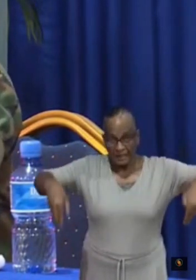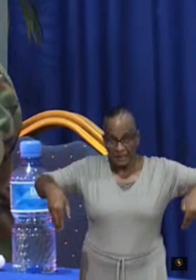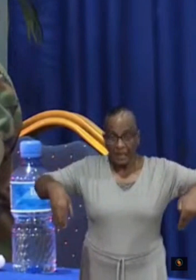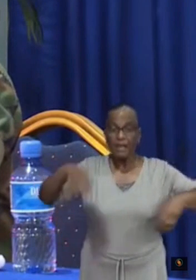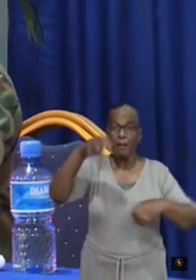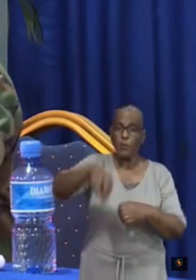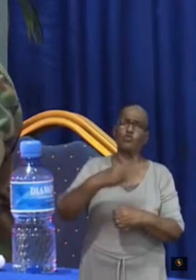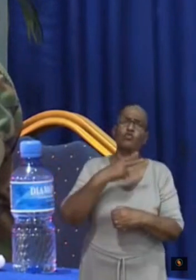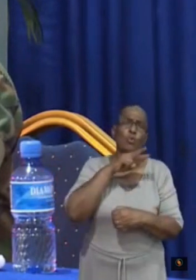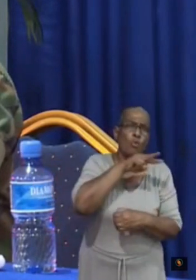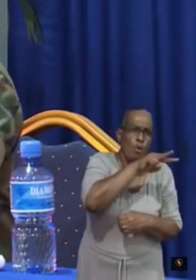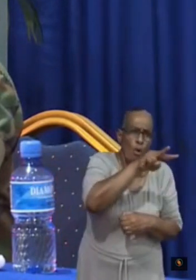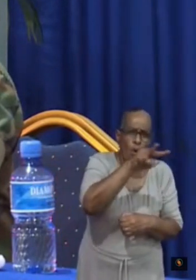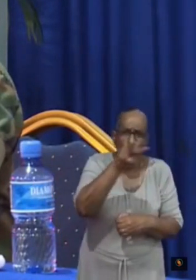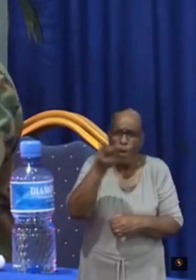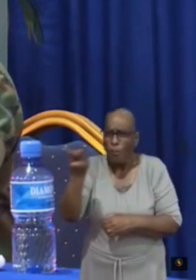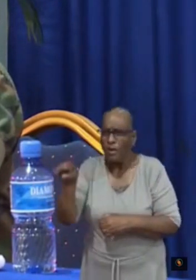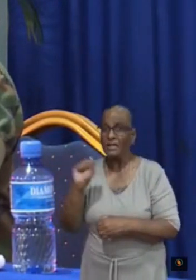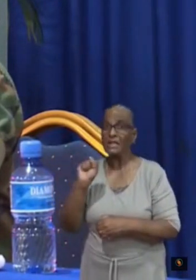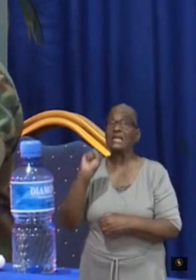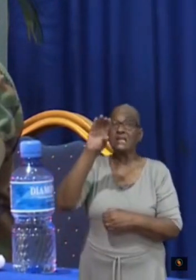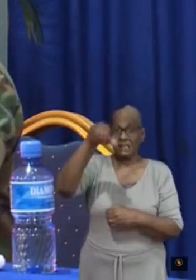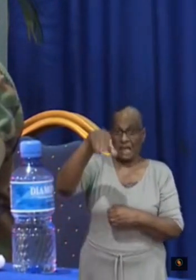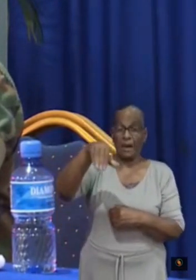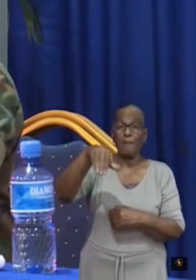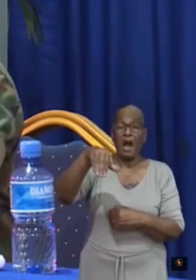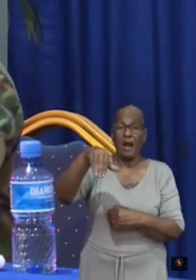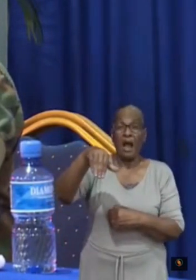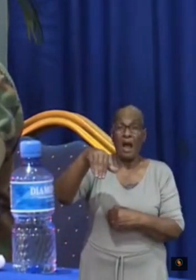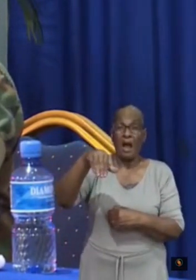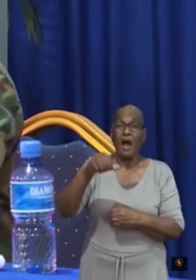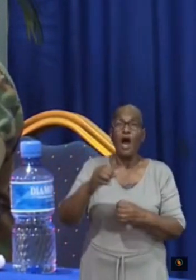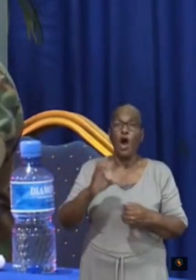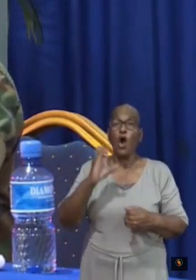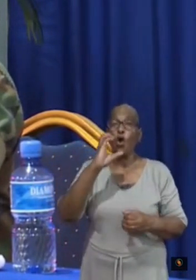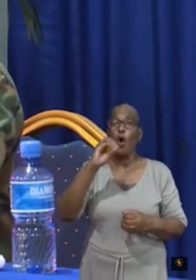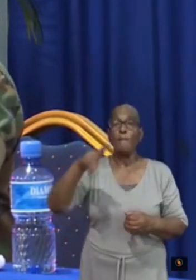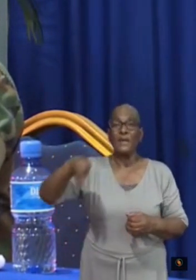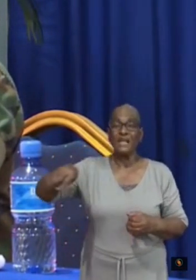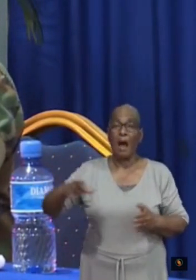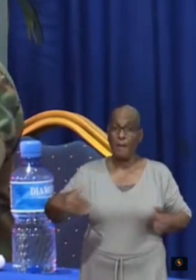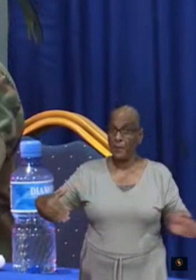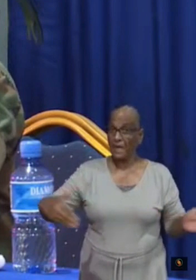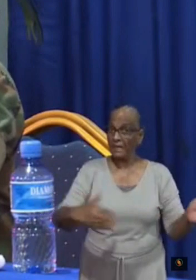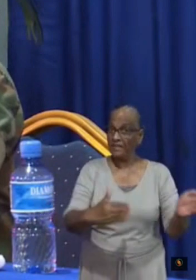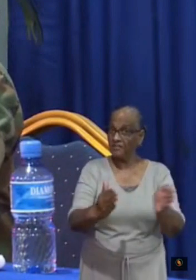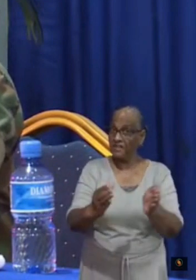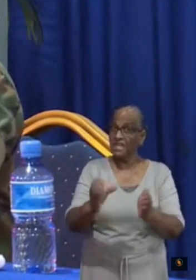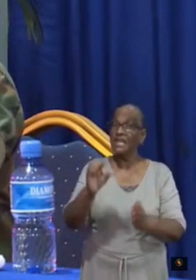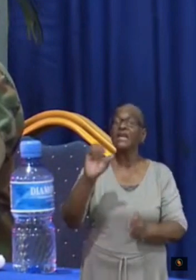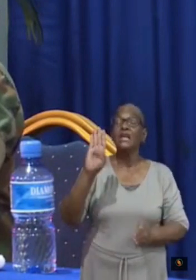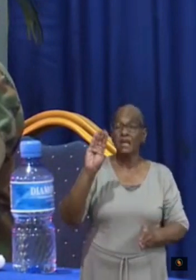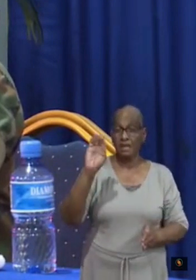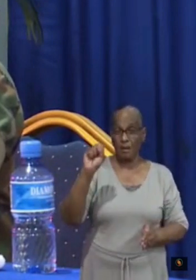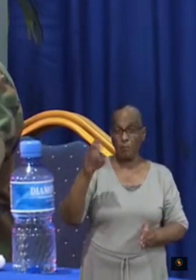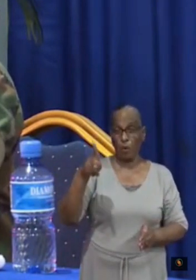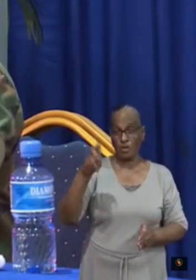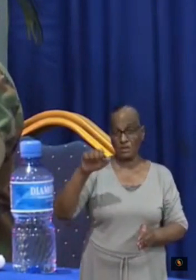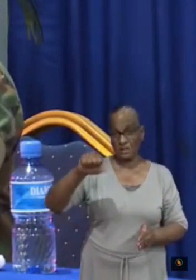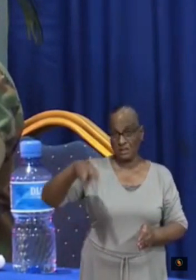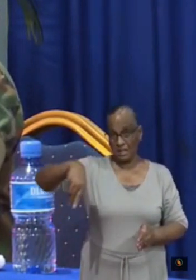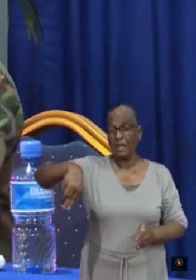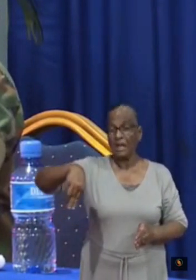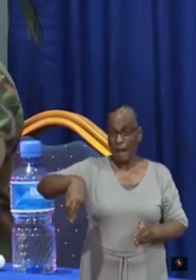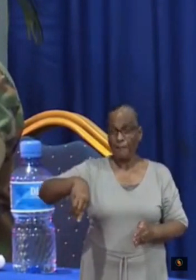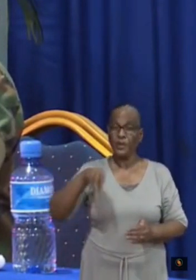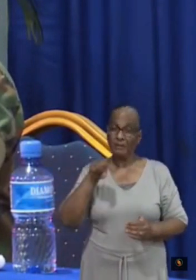in Saramaka aan, dan hebben we dus over de brug, over de Kopenama rivier, hebben we dan de Boskamp nog steeds de post en